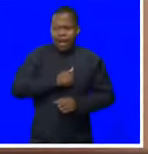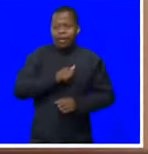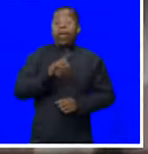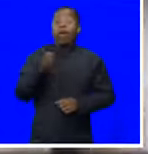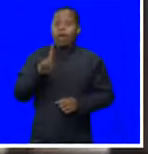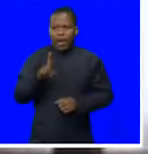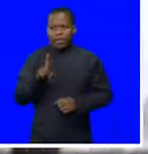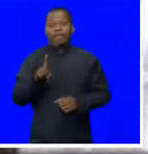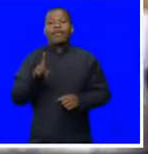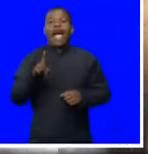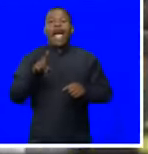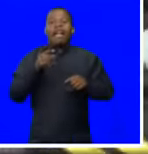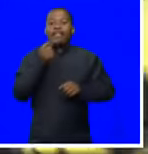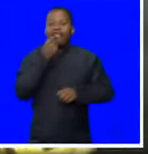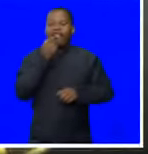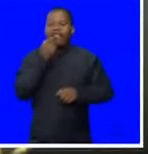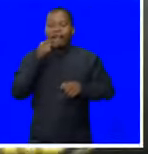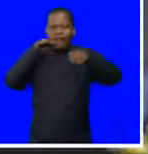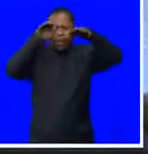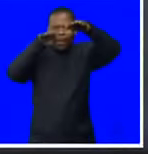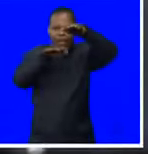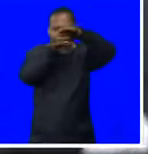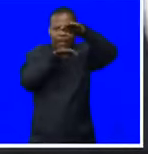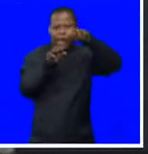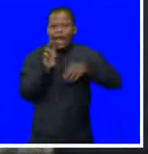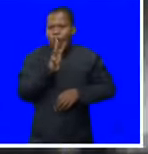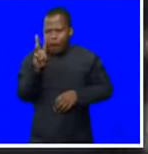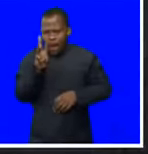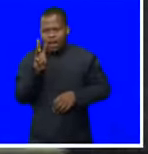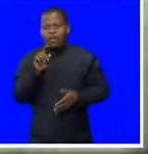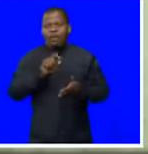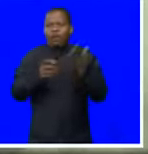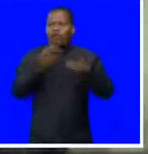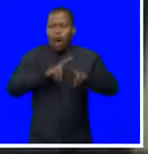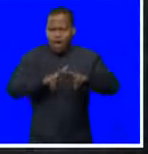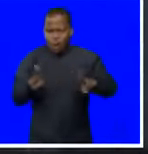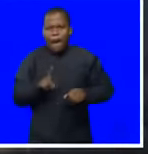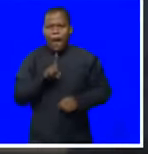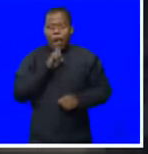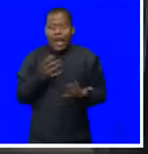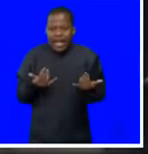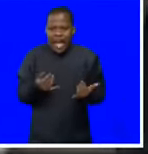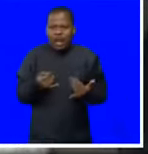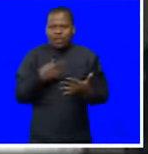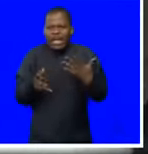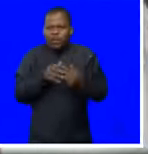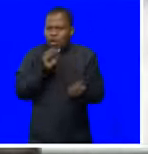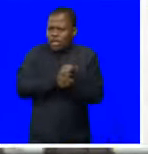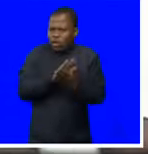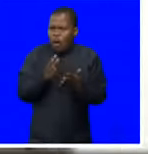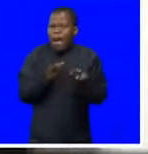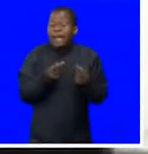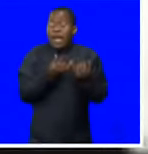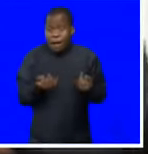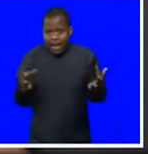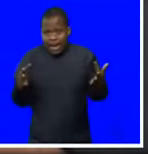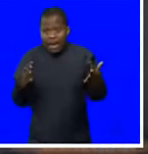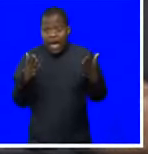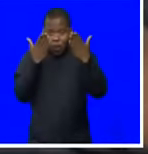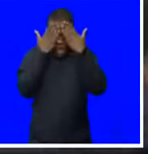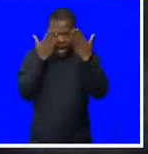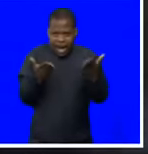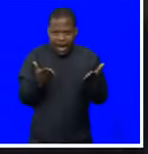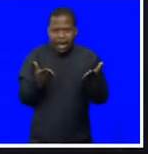la umonakalo ke usengakateki ukuthi ingabe ungabita imali engakanani kungumanje kulolu hlangothi lolugcina emaphepha